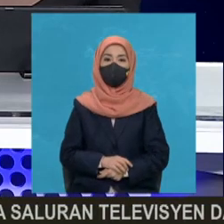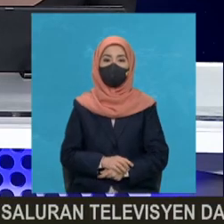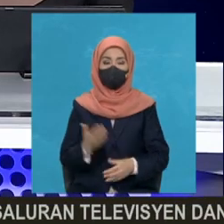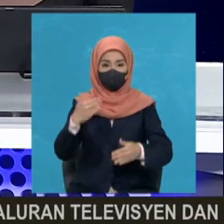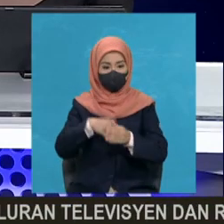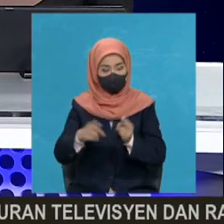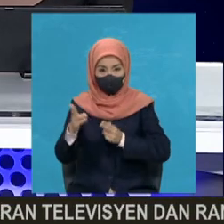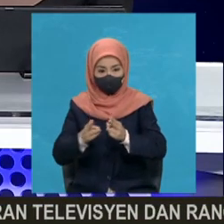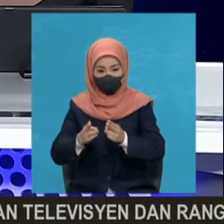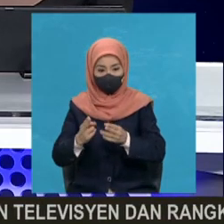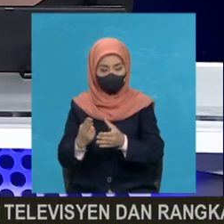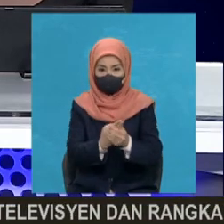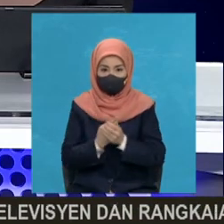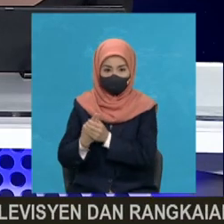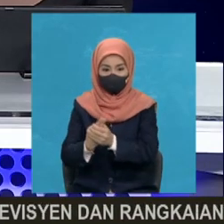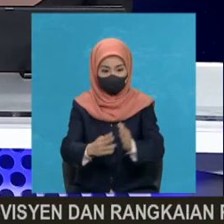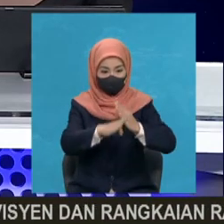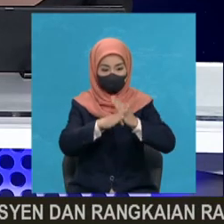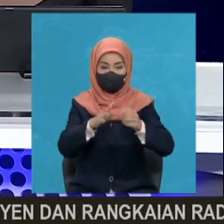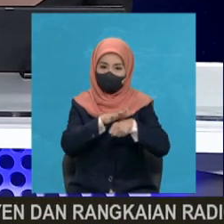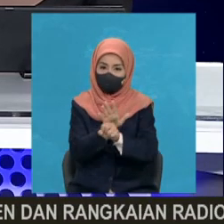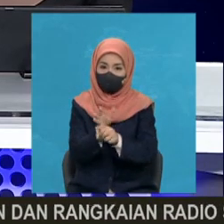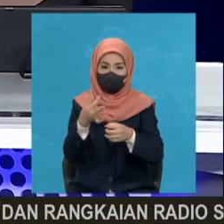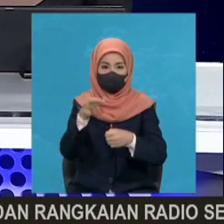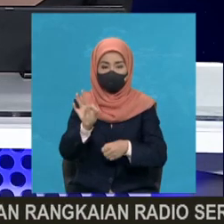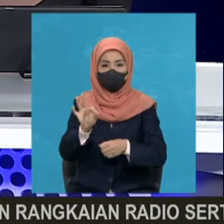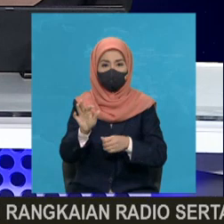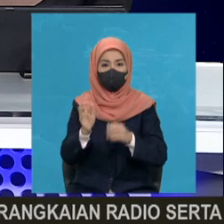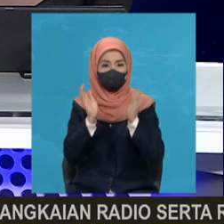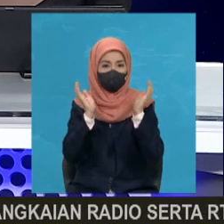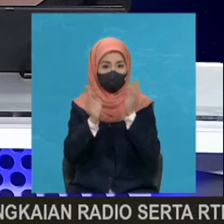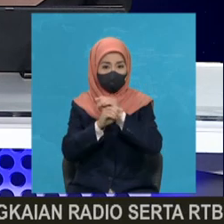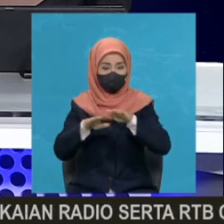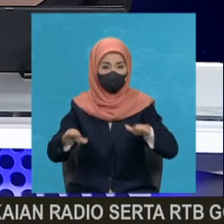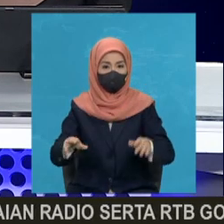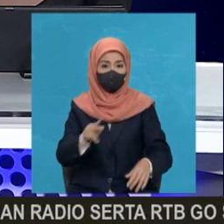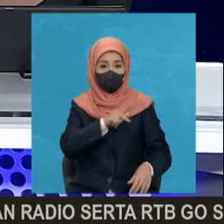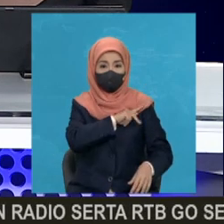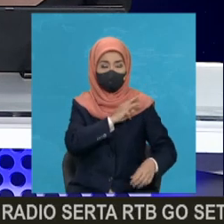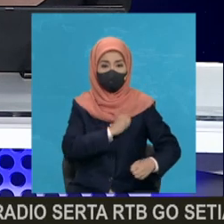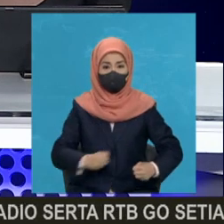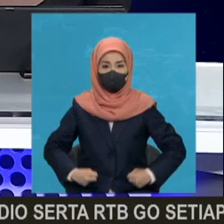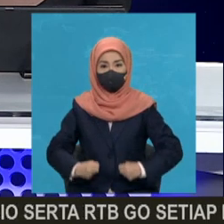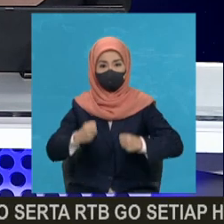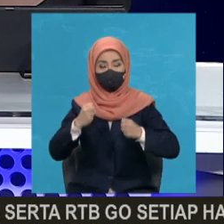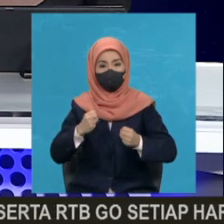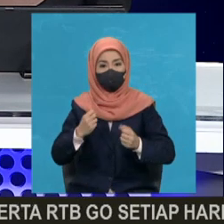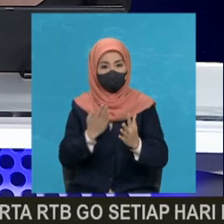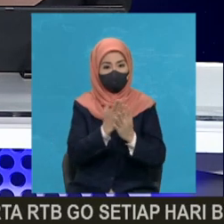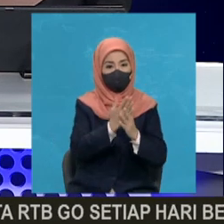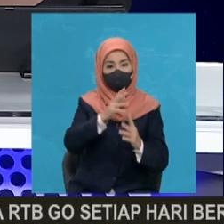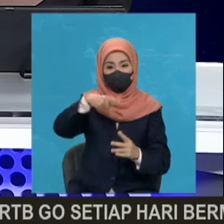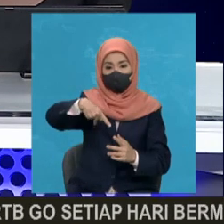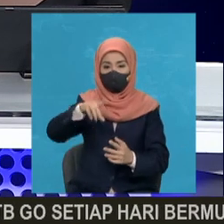dalam usaha bersama membendung penularan wabah komik nanti di negara ini kementerian hal-hal agama melalui pusat dakwah